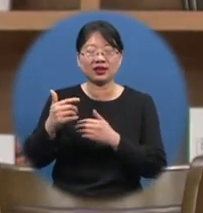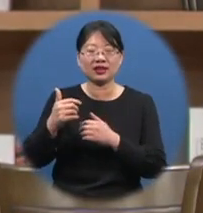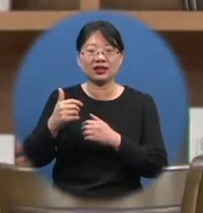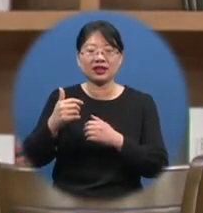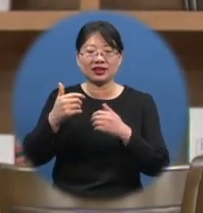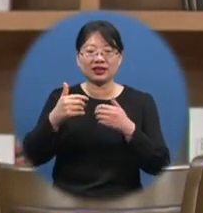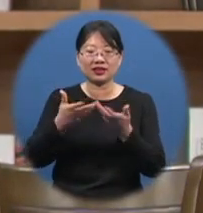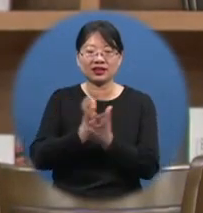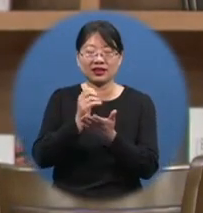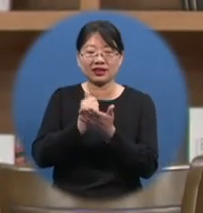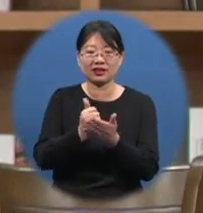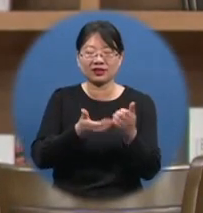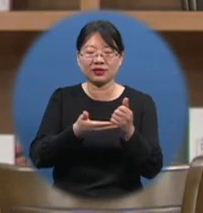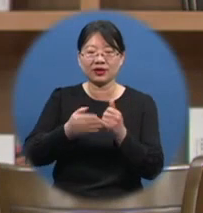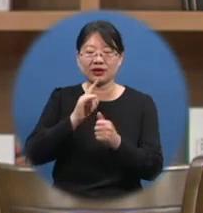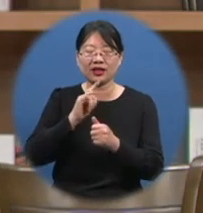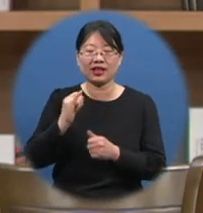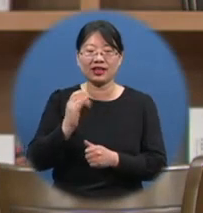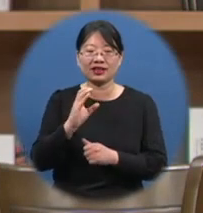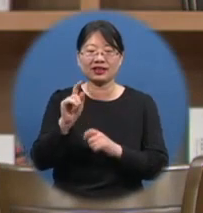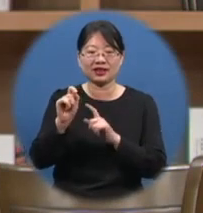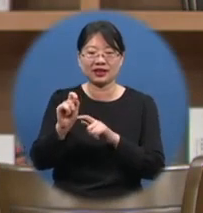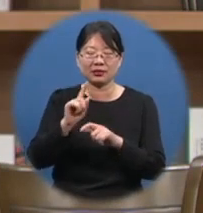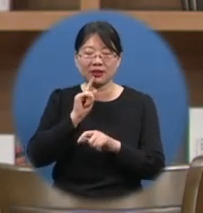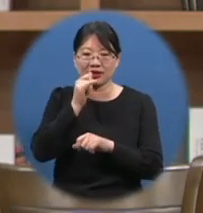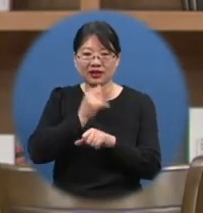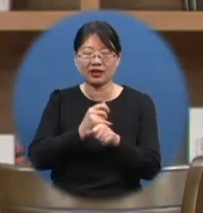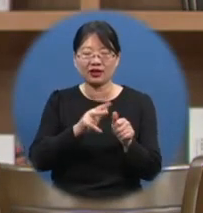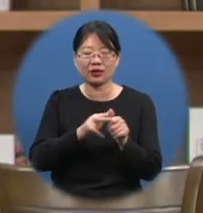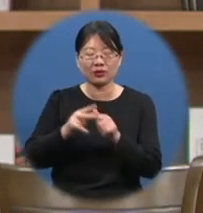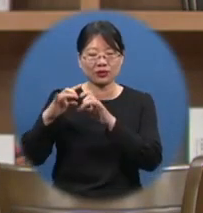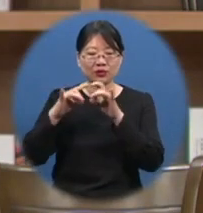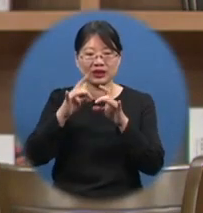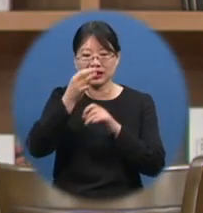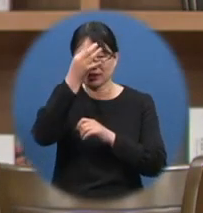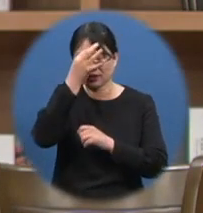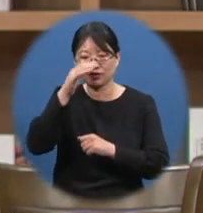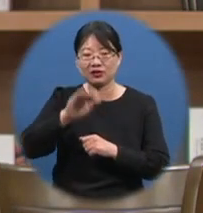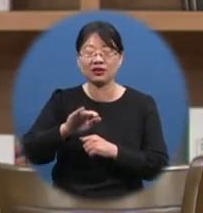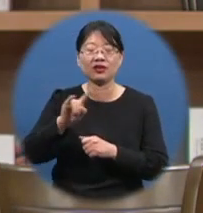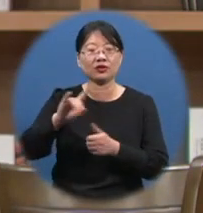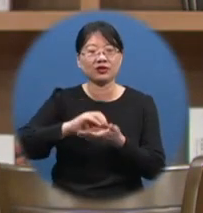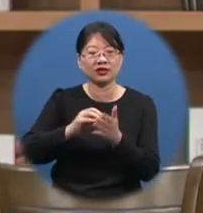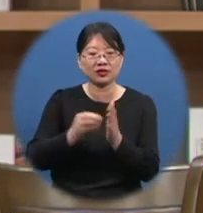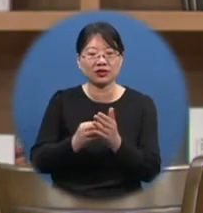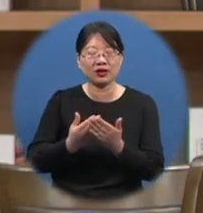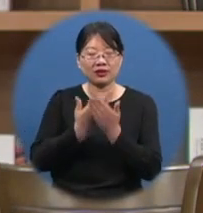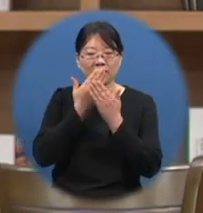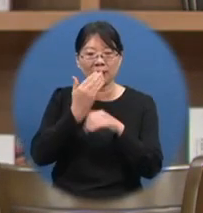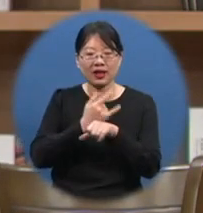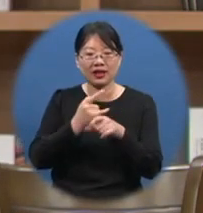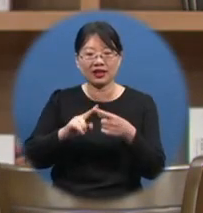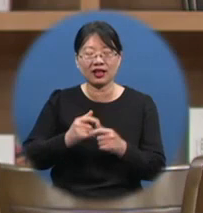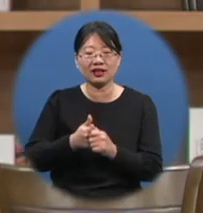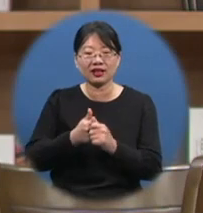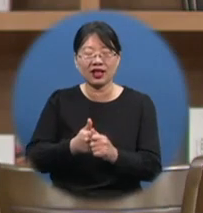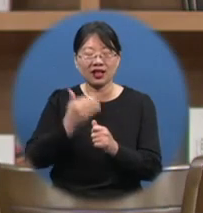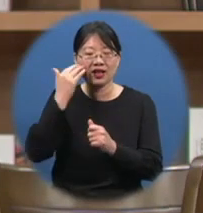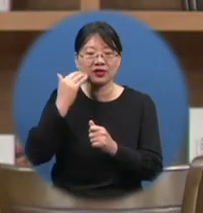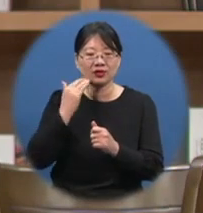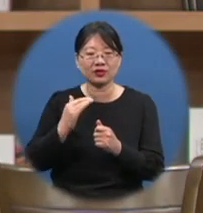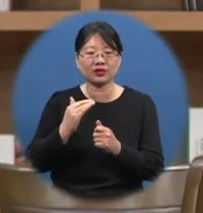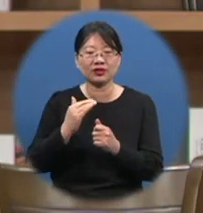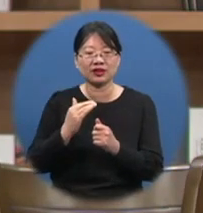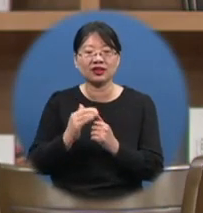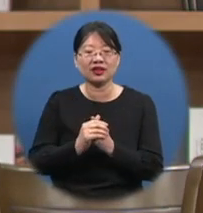요즘 우리가 뭐 ICT 그러는데 그게 바로 정보통신 기술인데요. 이걸 얼만큼 발전시킬 수 있냐에 우리나라